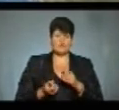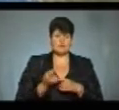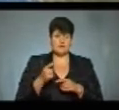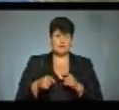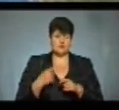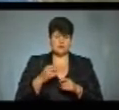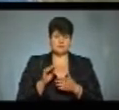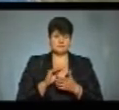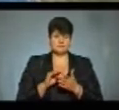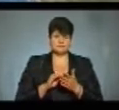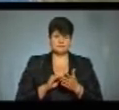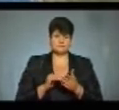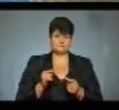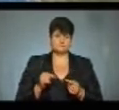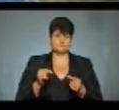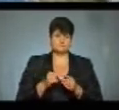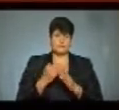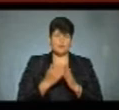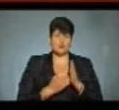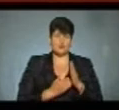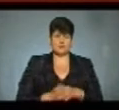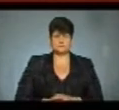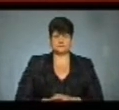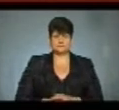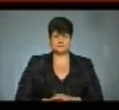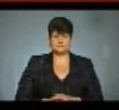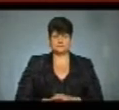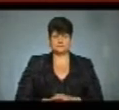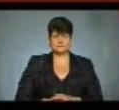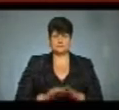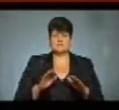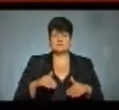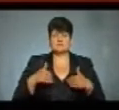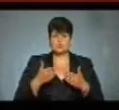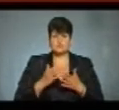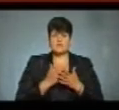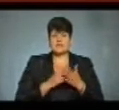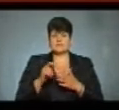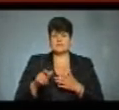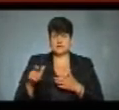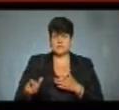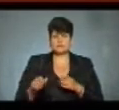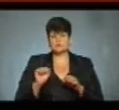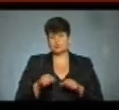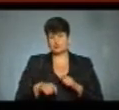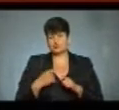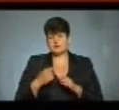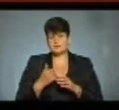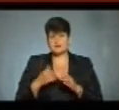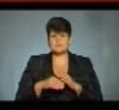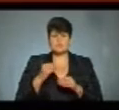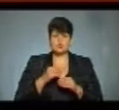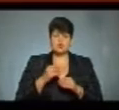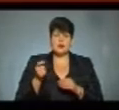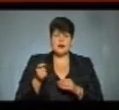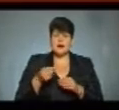порушення склала відповідний протокол. Ми звернулися до кандидата, можливе порушення передвиборчої агітації